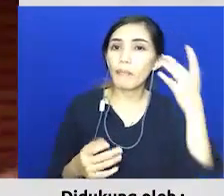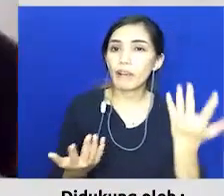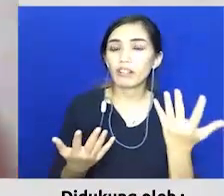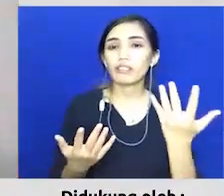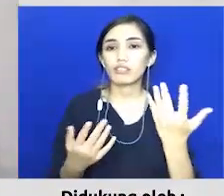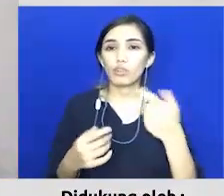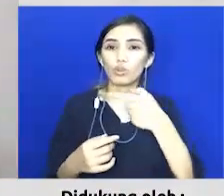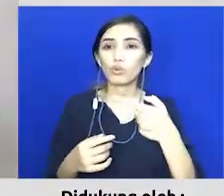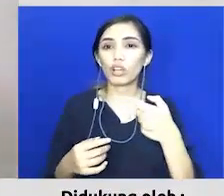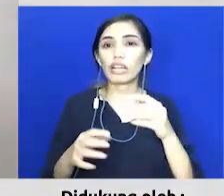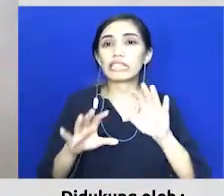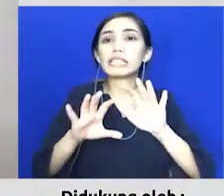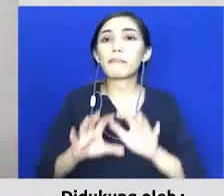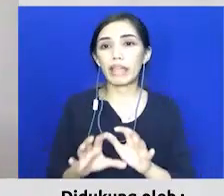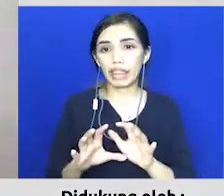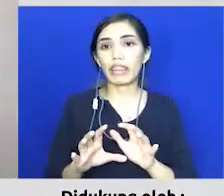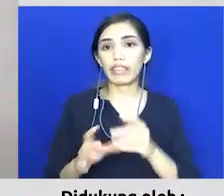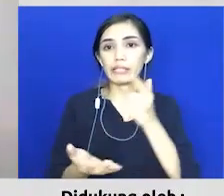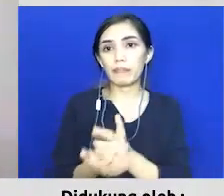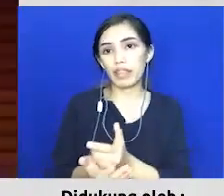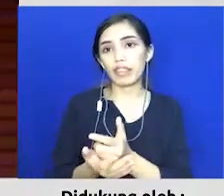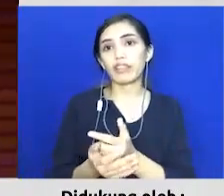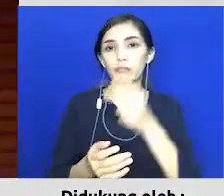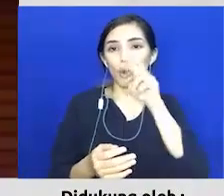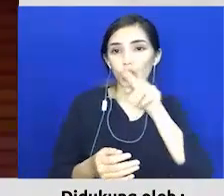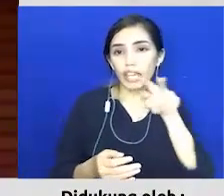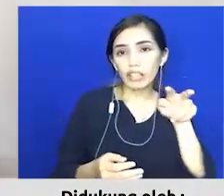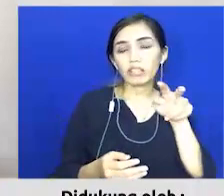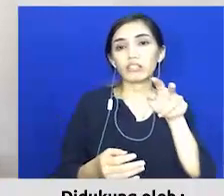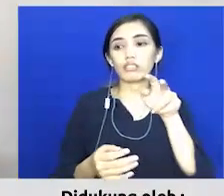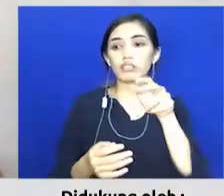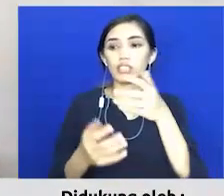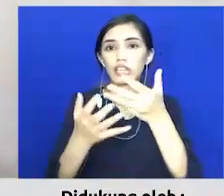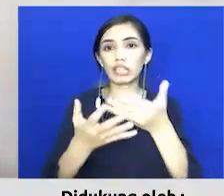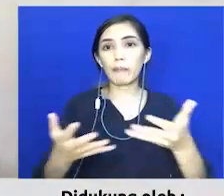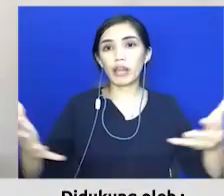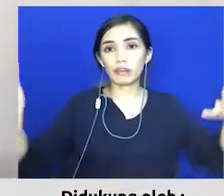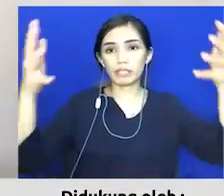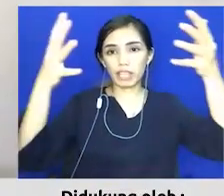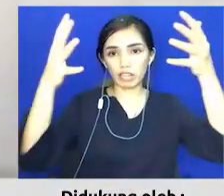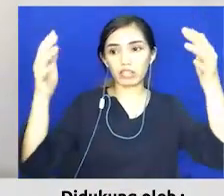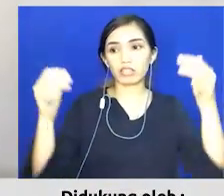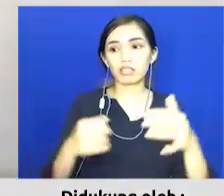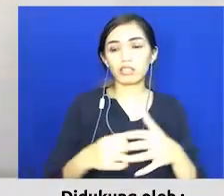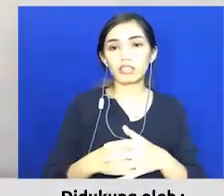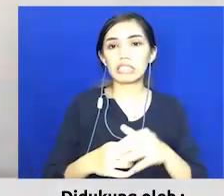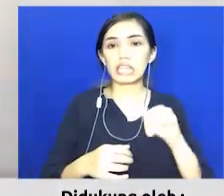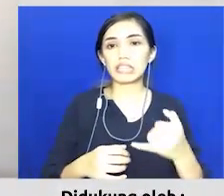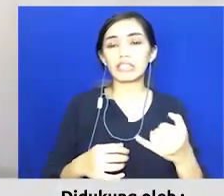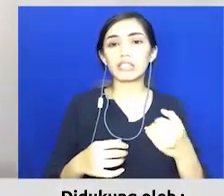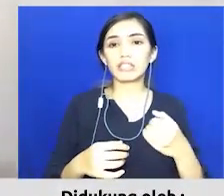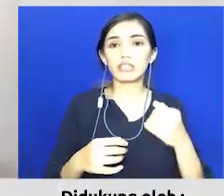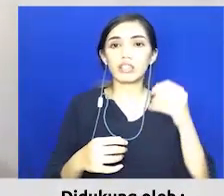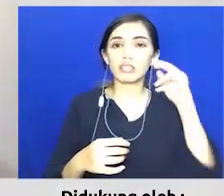picture. Jadi sangat terpesona pada istilah-istilah yang justru jadi membuat kita tuh terpilah-pilah gitu loh. Film art,